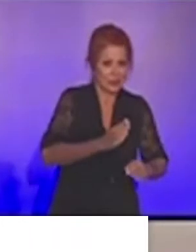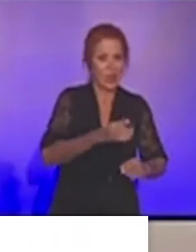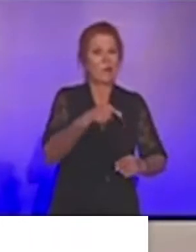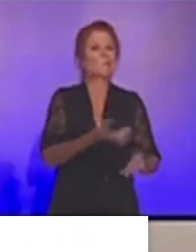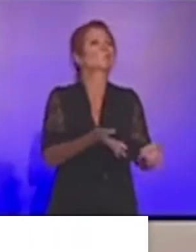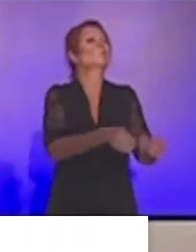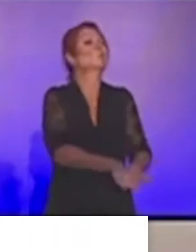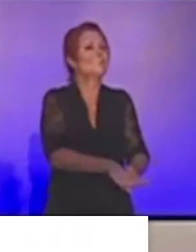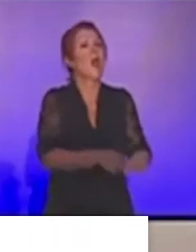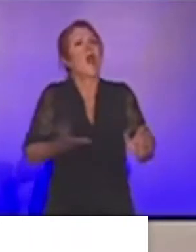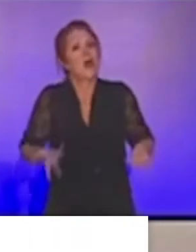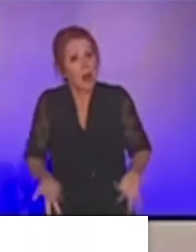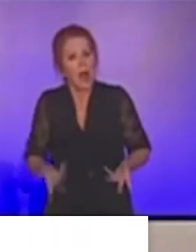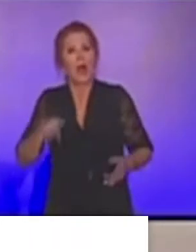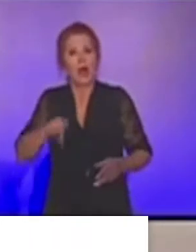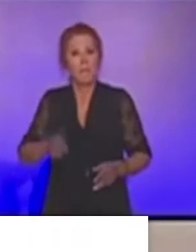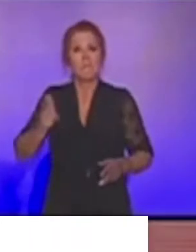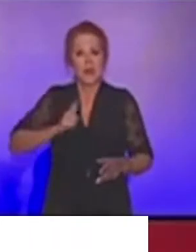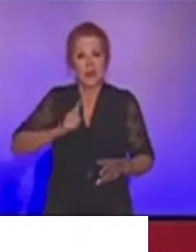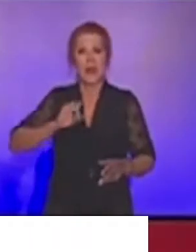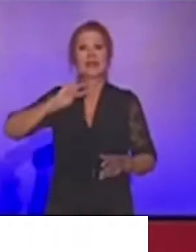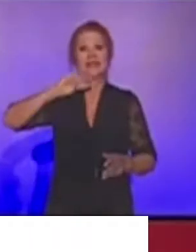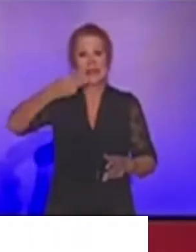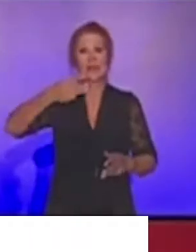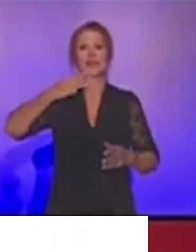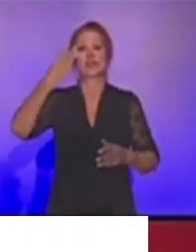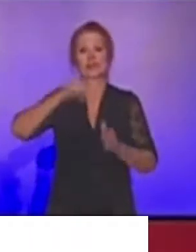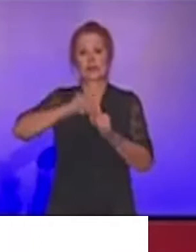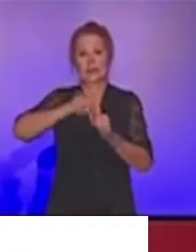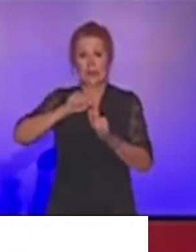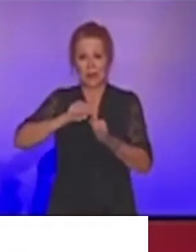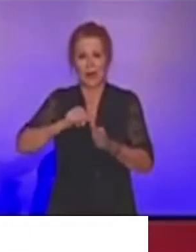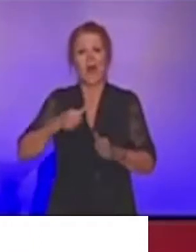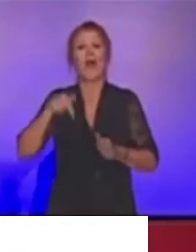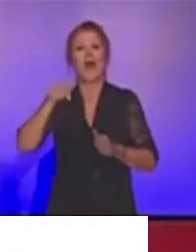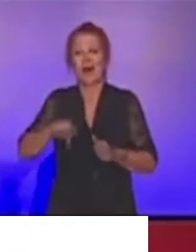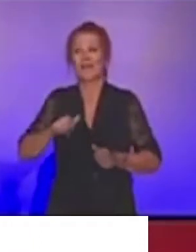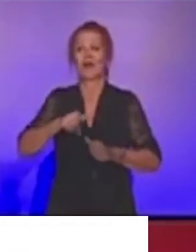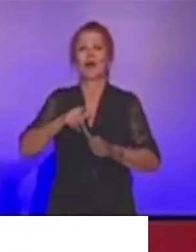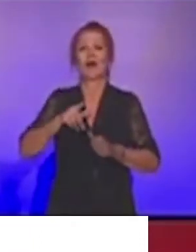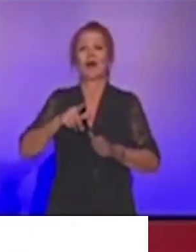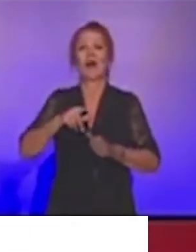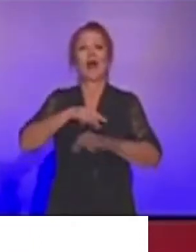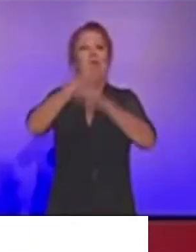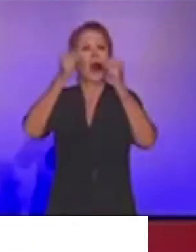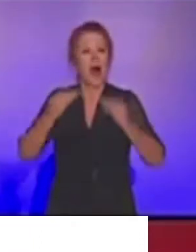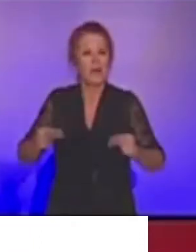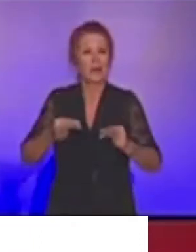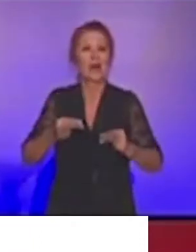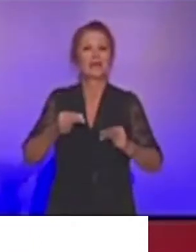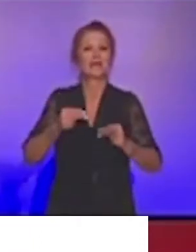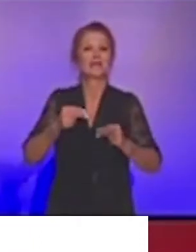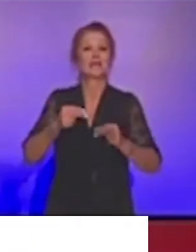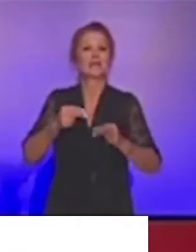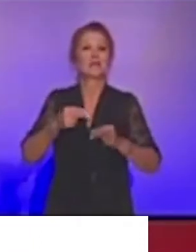γιατί έρχεται και το τρίτο τρίμηνο του έτους, που θα φανούν πιο ξεκάθαρα οι επιπτώσεις αυτές της